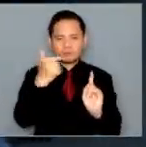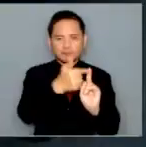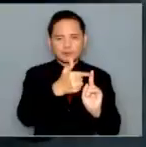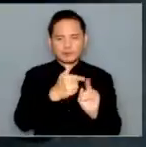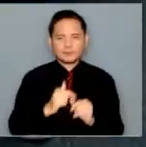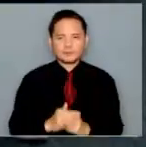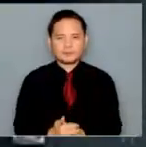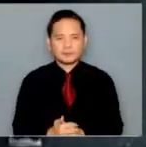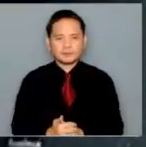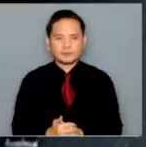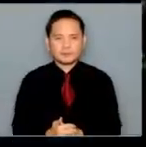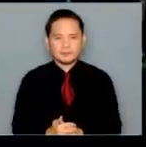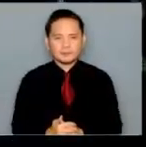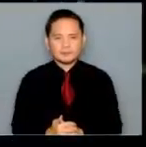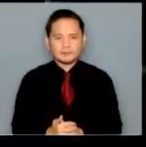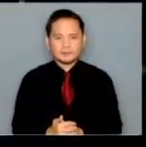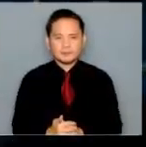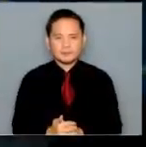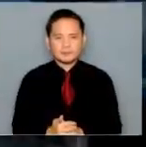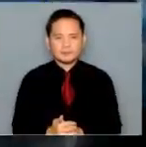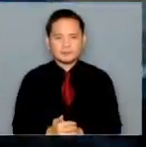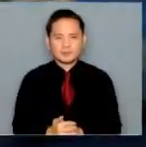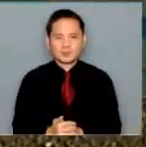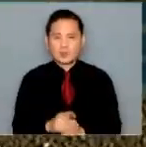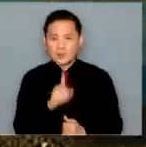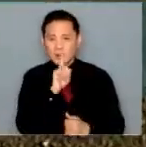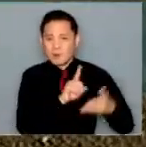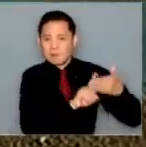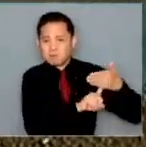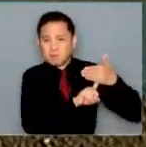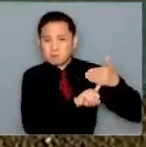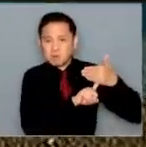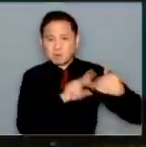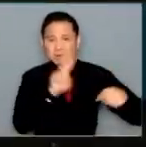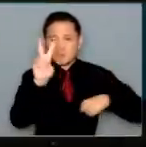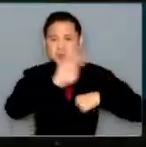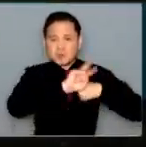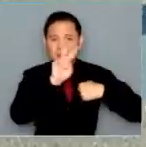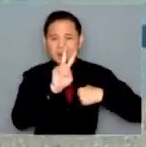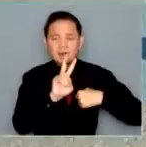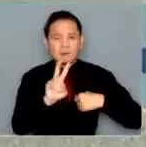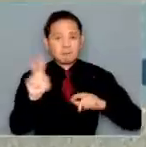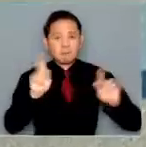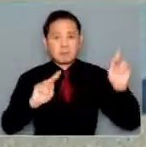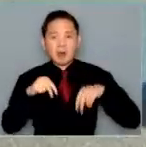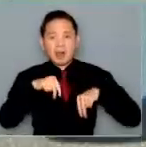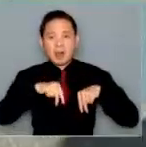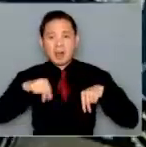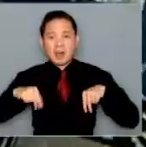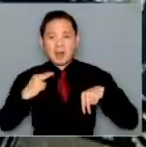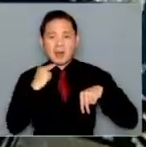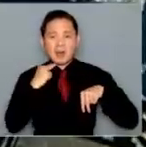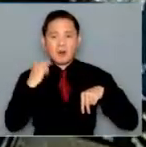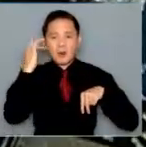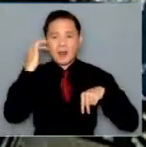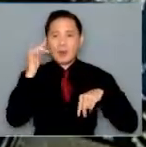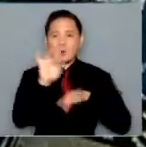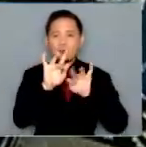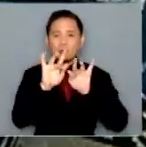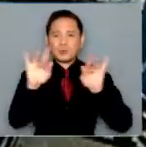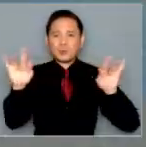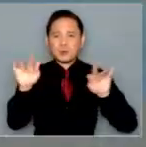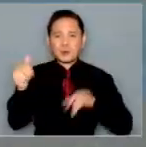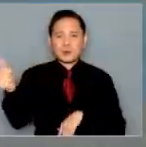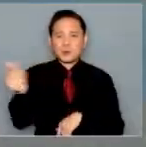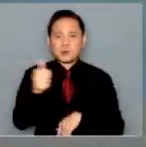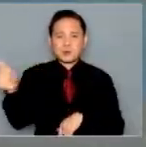Patikim na raw ng nakaambang krisis sa transportasyon ang dalawang araw na tigil pasada ng grupong Piston laban sa consolidation ng PUV modernization